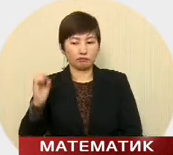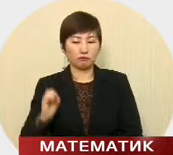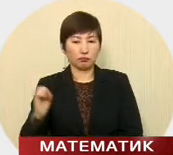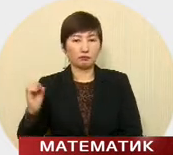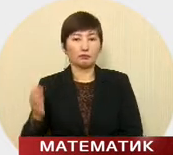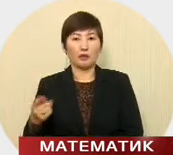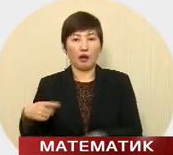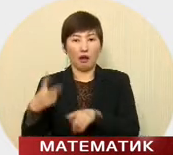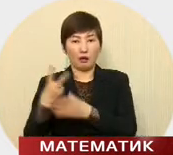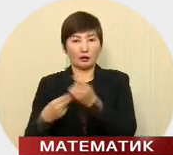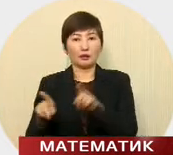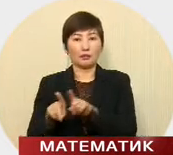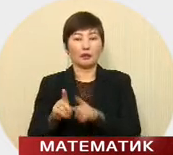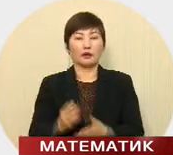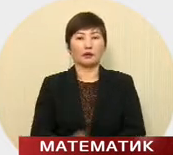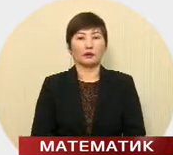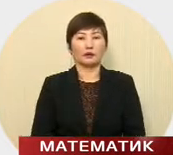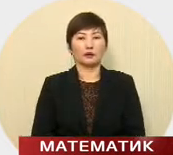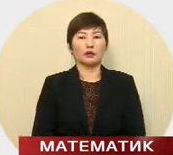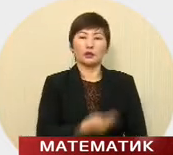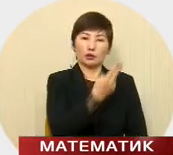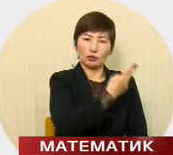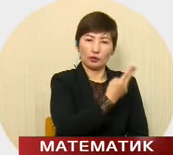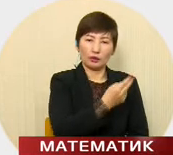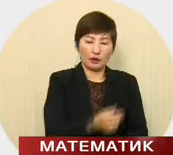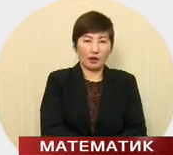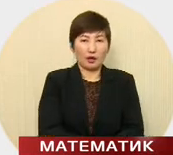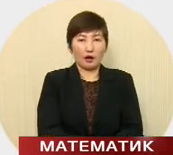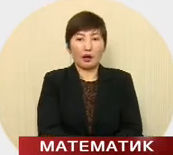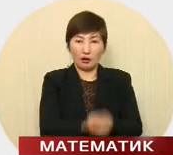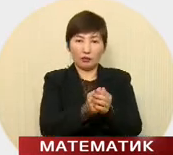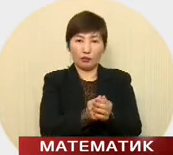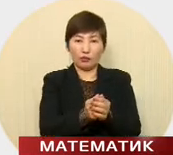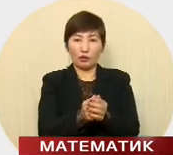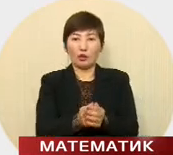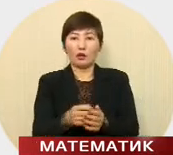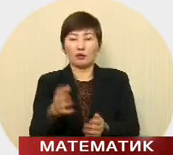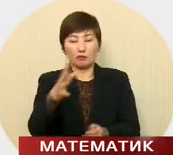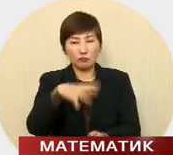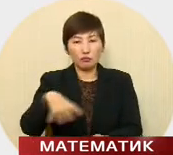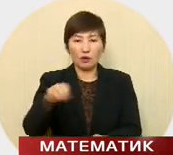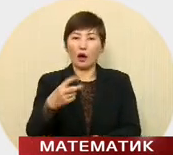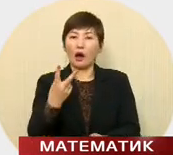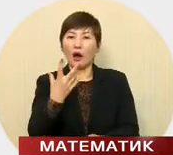12.5%-ийг тус эзэлдэг байх нэ гэсэн. Өөрөөр хэлбэл зураг болон гар бөмбөгийн дугуйланд явдаг сурагчид маань нийт сурагчдын